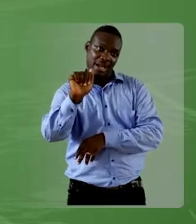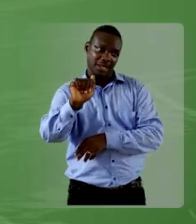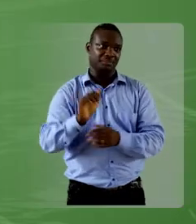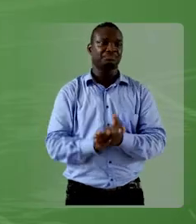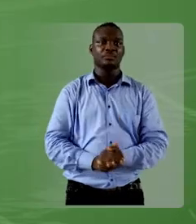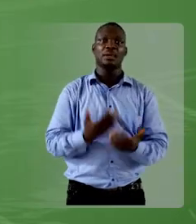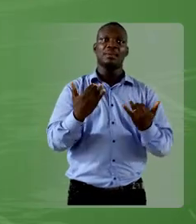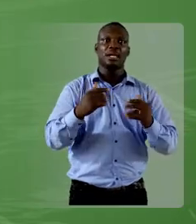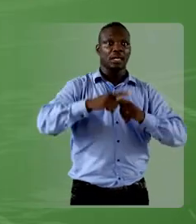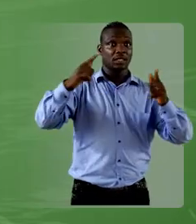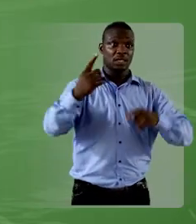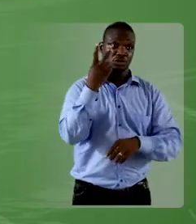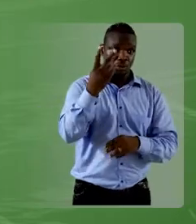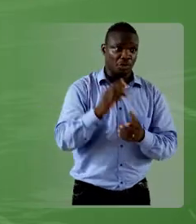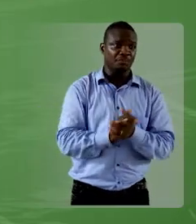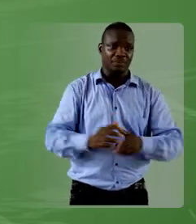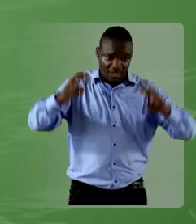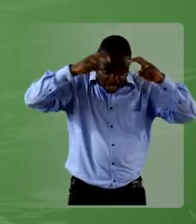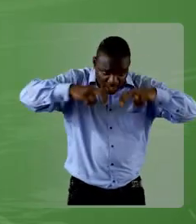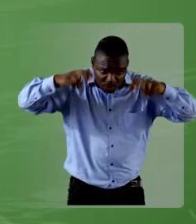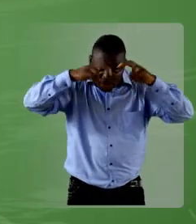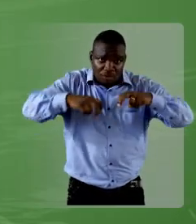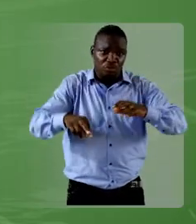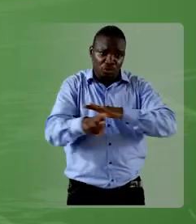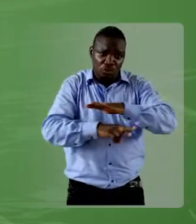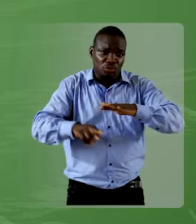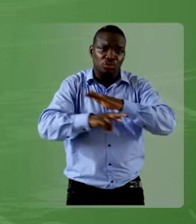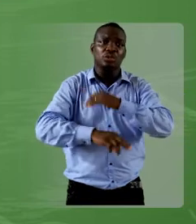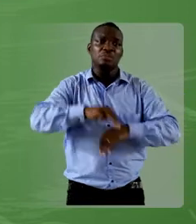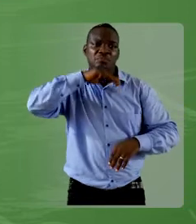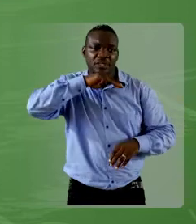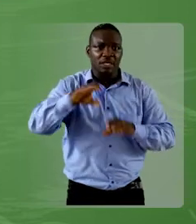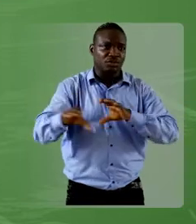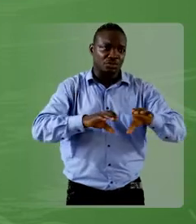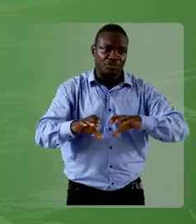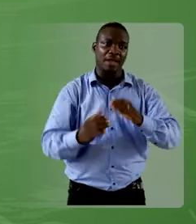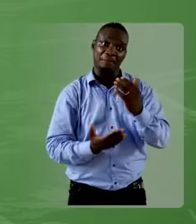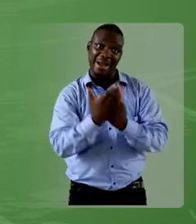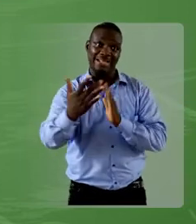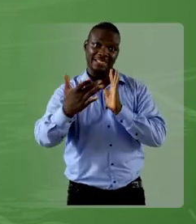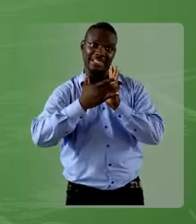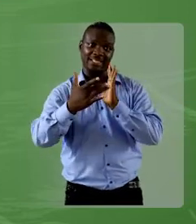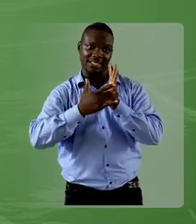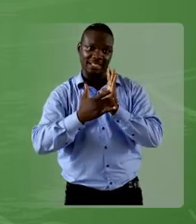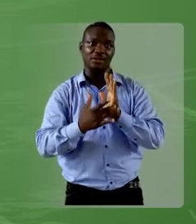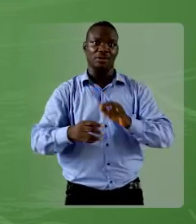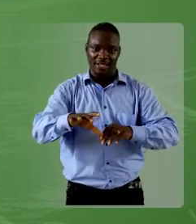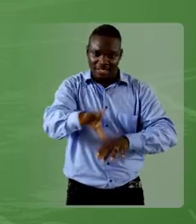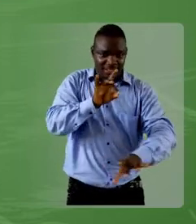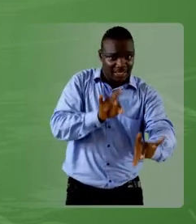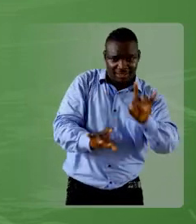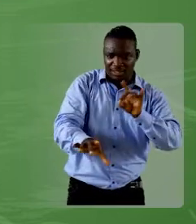Grand 2, l'exploitation des ressources minières se fait-elle par des techniques